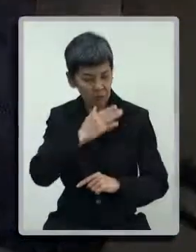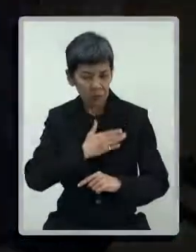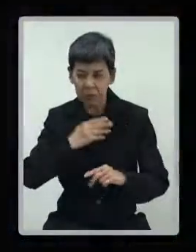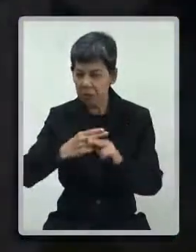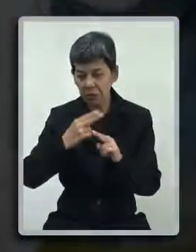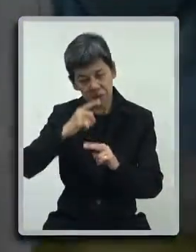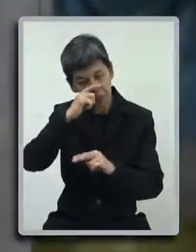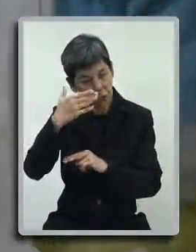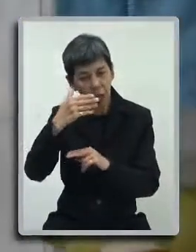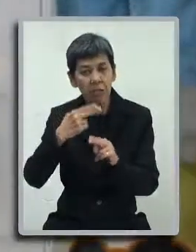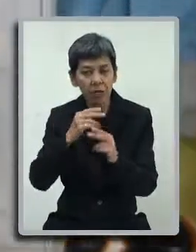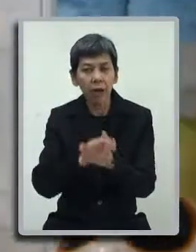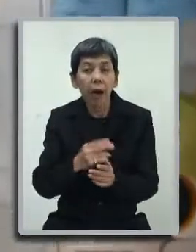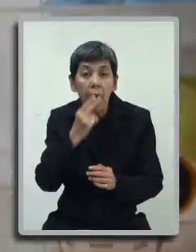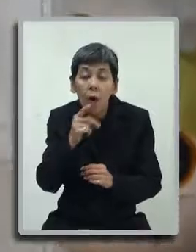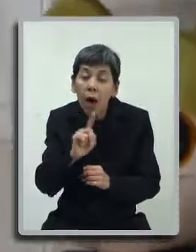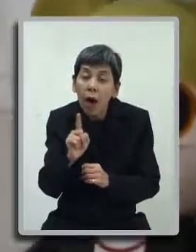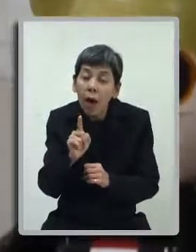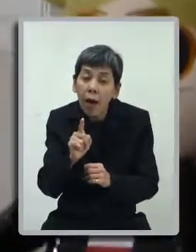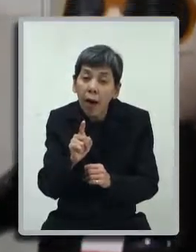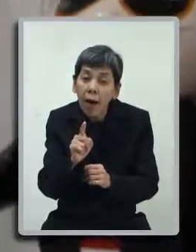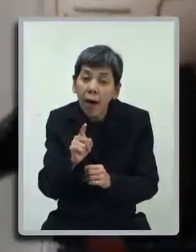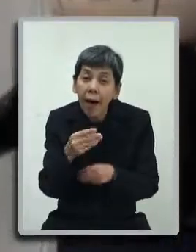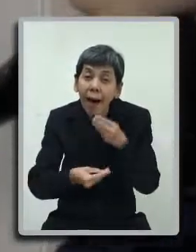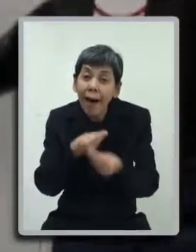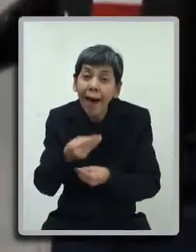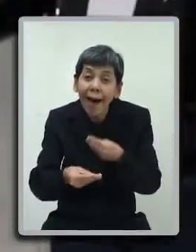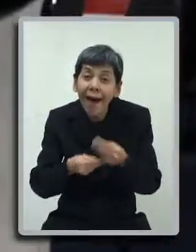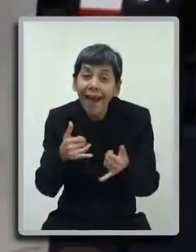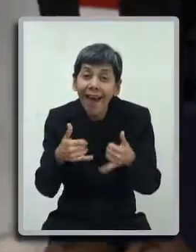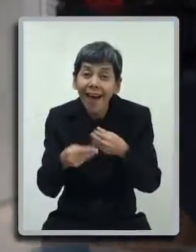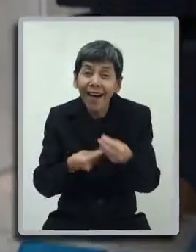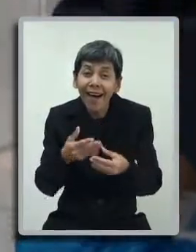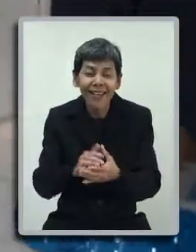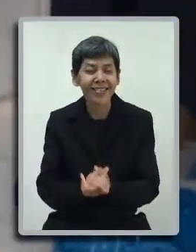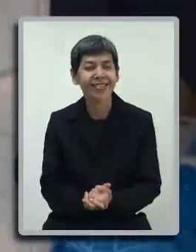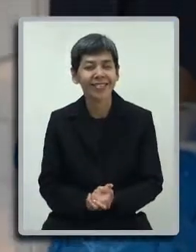าติด้วย มีที่มาใครของเล่นหรอคะ